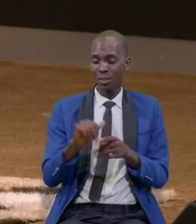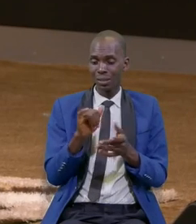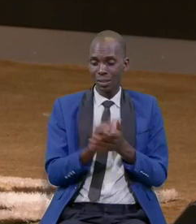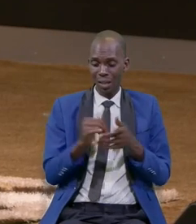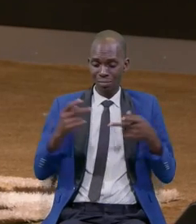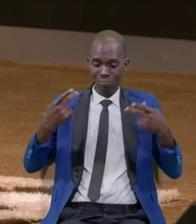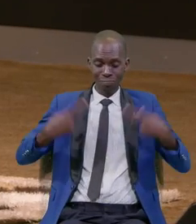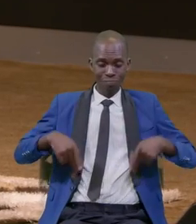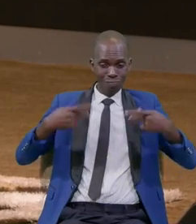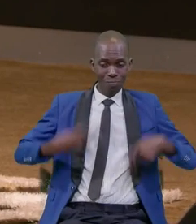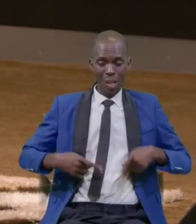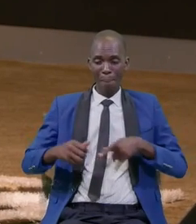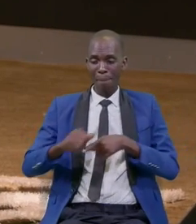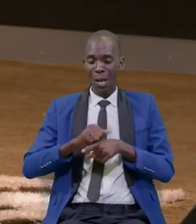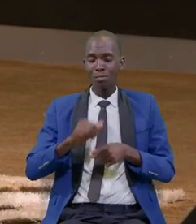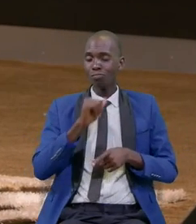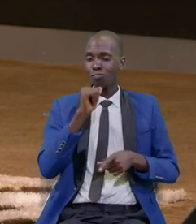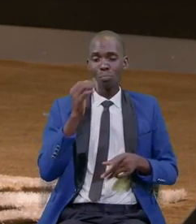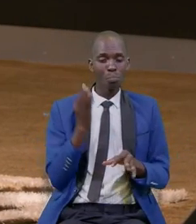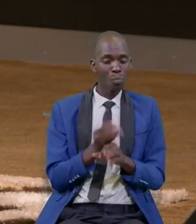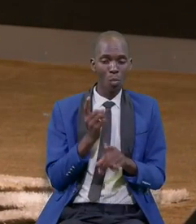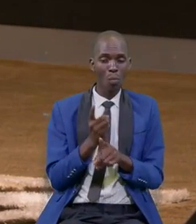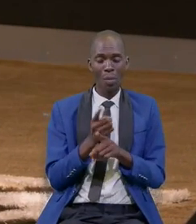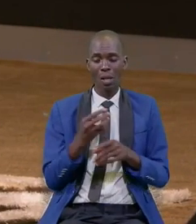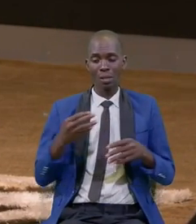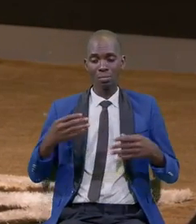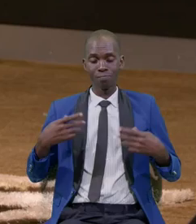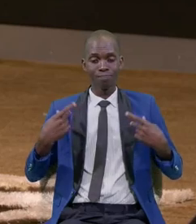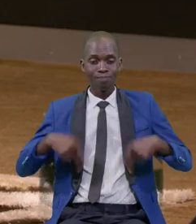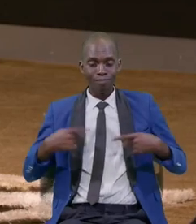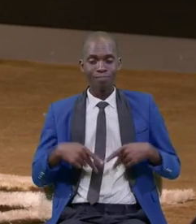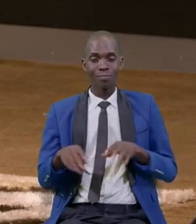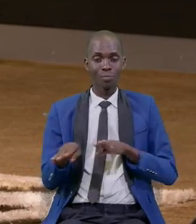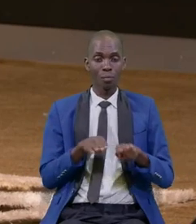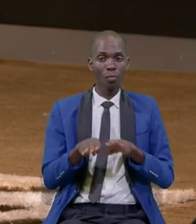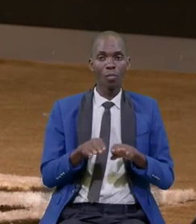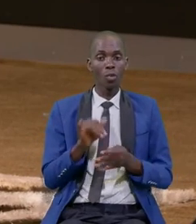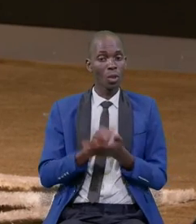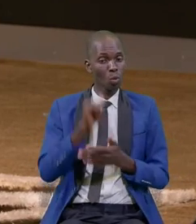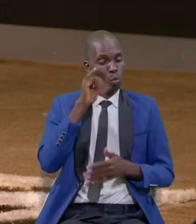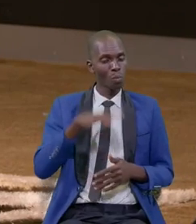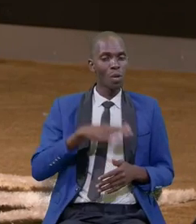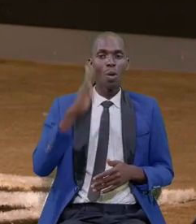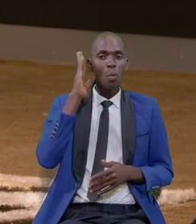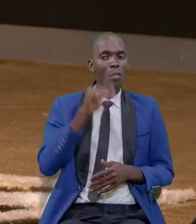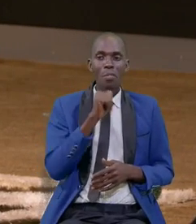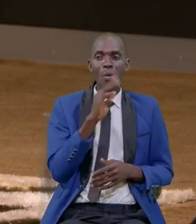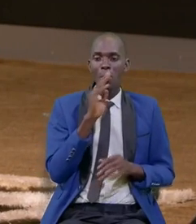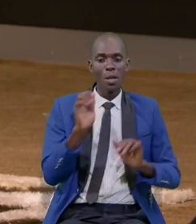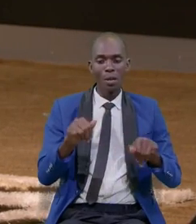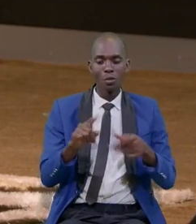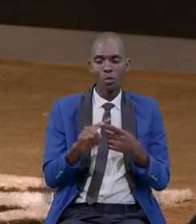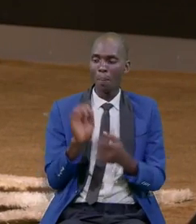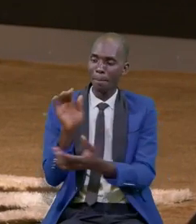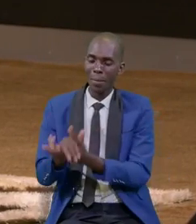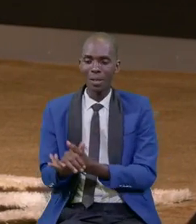elle continuait avec ce style de vie indécent, abominable. Elle ne serait pas permise de se marier